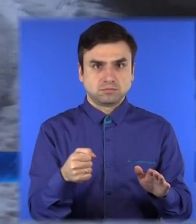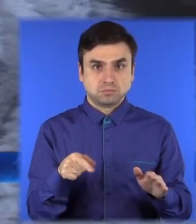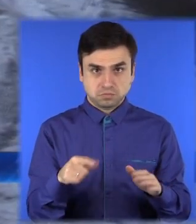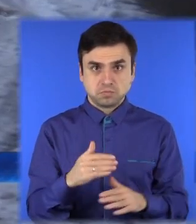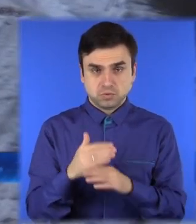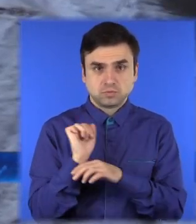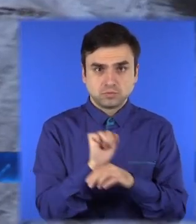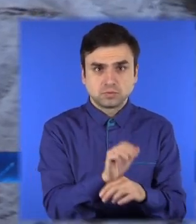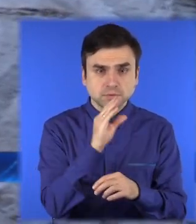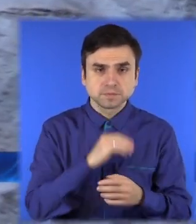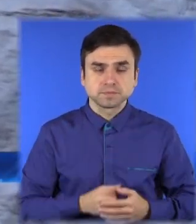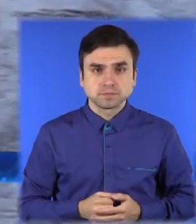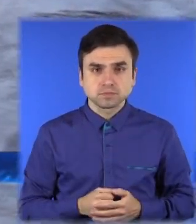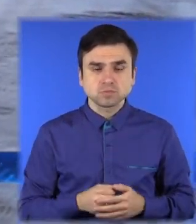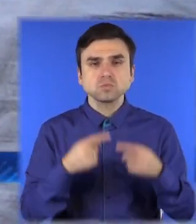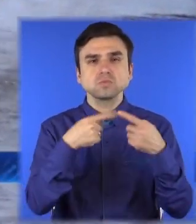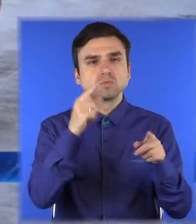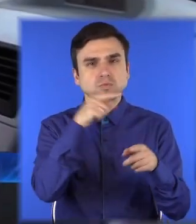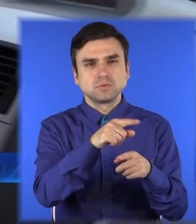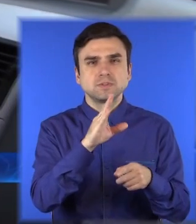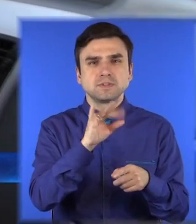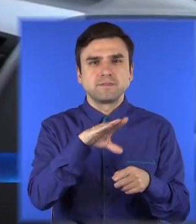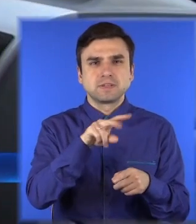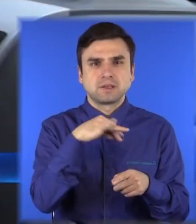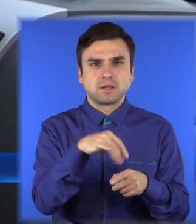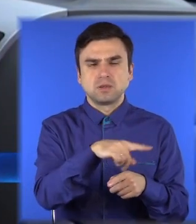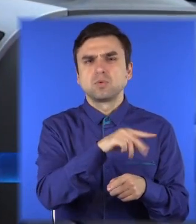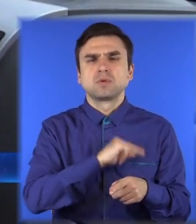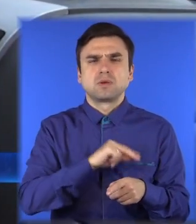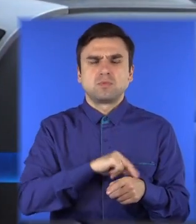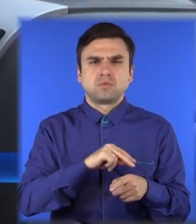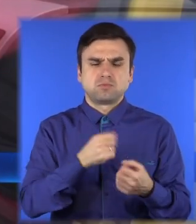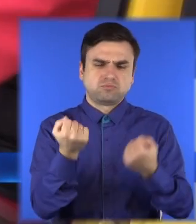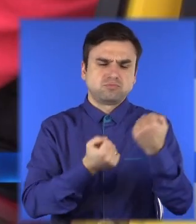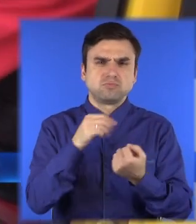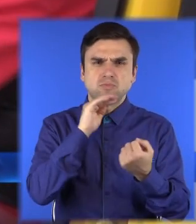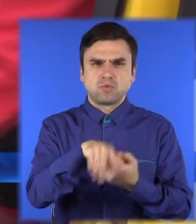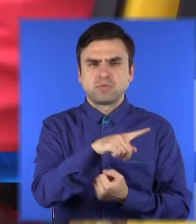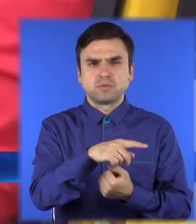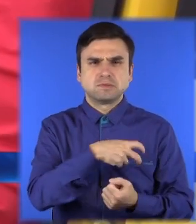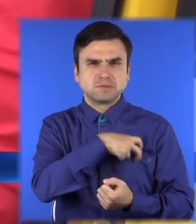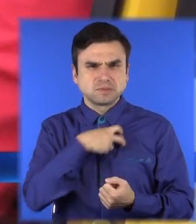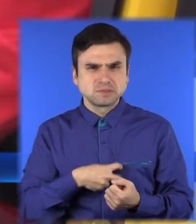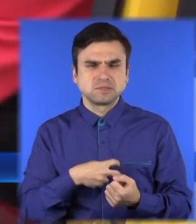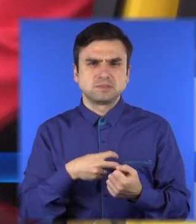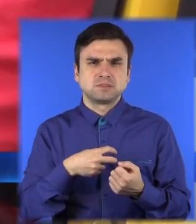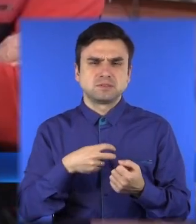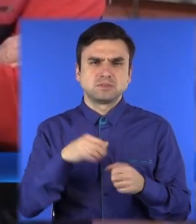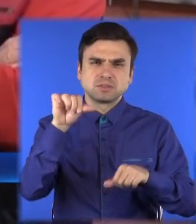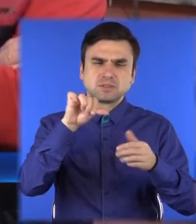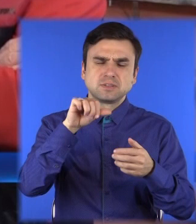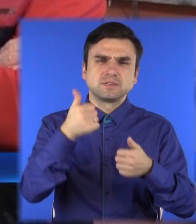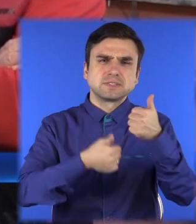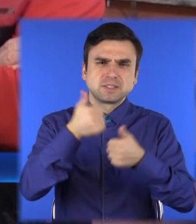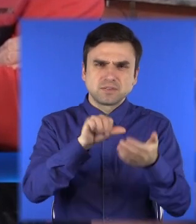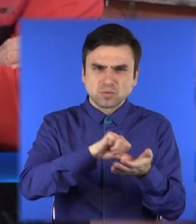передач. Віталій – професійний водій-каскадер, гонщик, який не перший рік виконує різноманітні трюки і знає всі нюанси екстремального керування. Він у